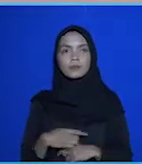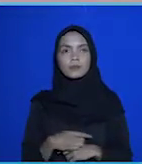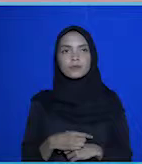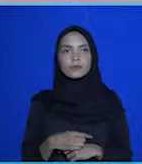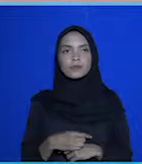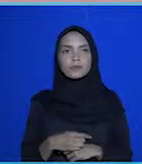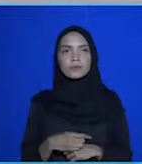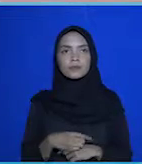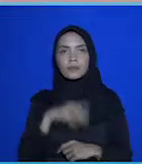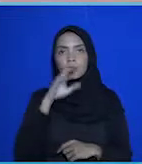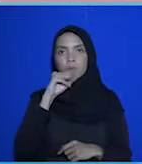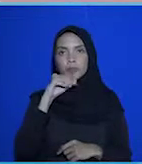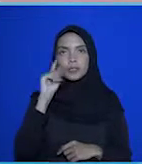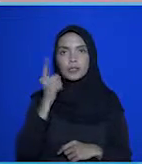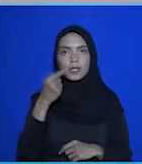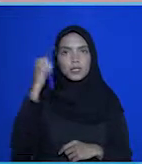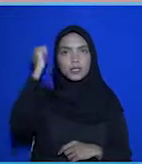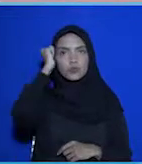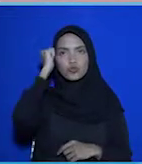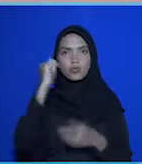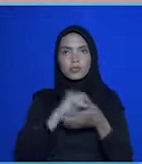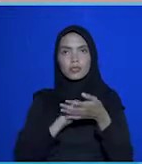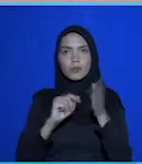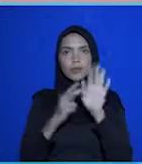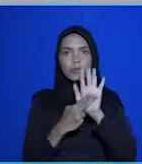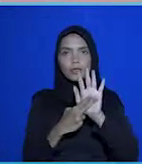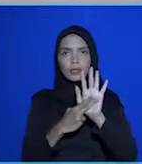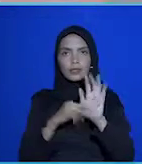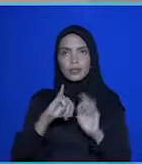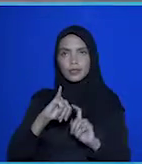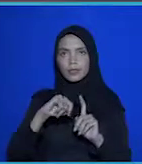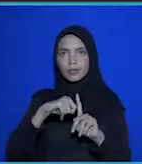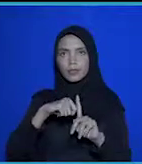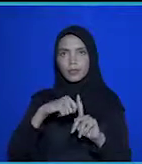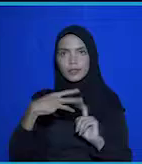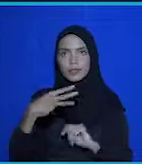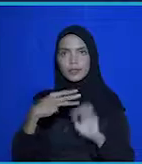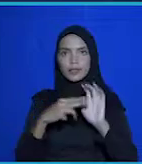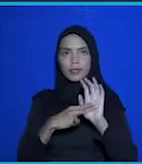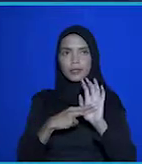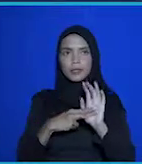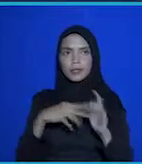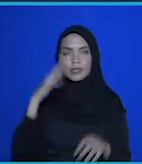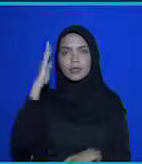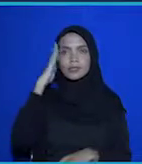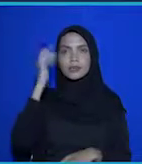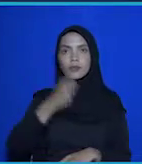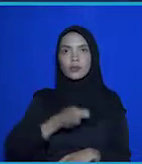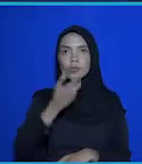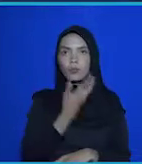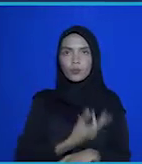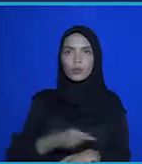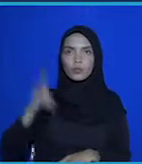Kita dengarkan terlebih dulu pengantar dari Ibu Niken. Kami persilakan Ibu Niken. Assalamualaikum